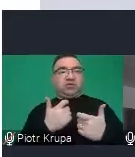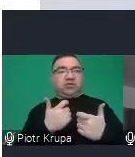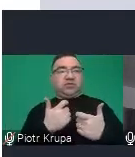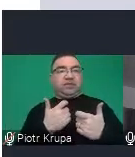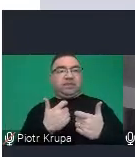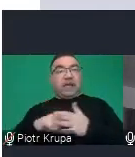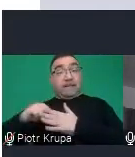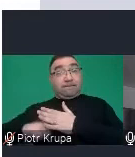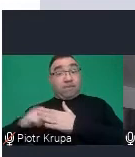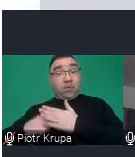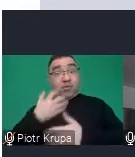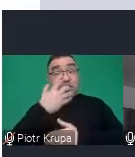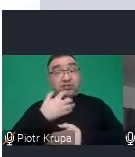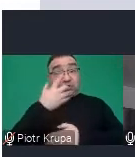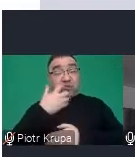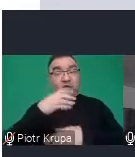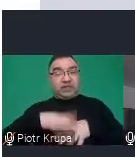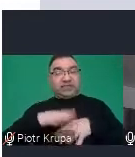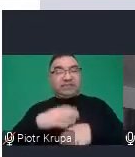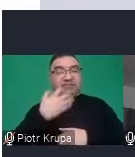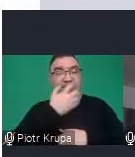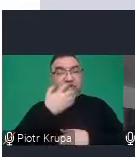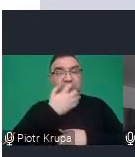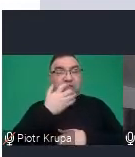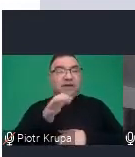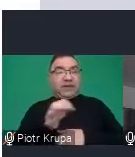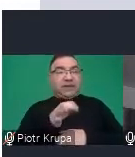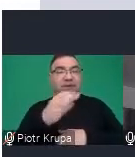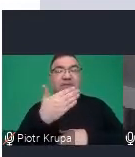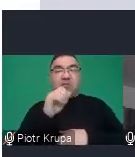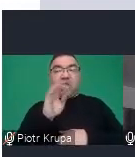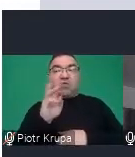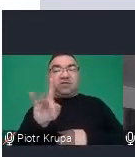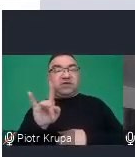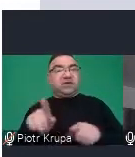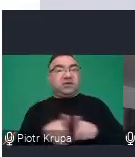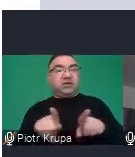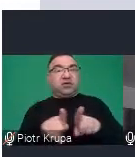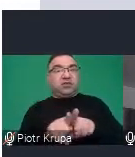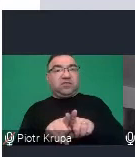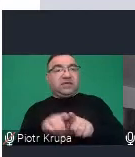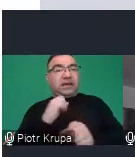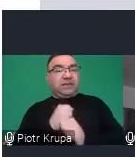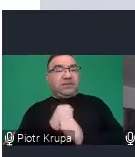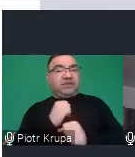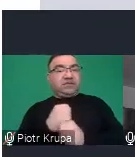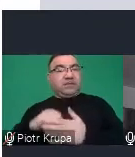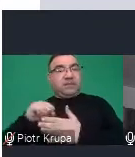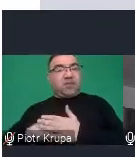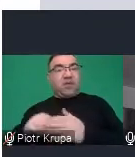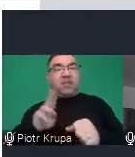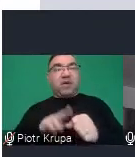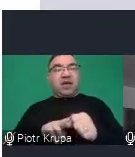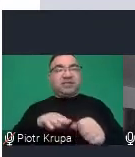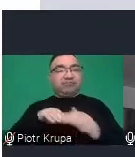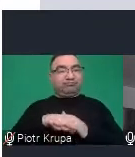pracy pomp ciepła na system ciepłowniczy dzielnicy Mątwy, jak również pracę pomp ciepła na magazyn